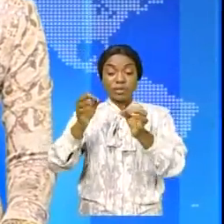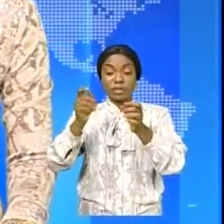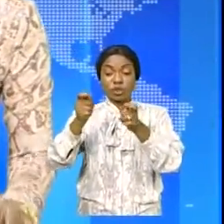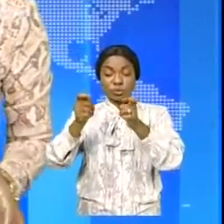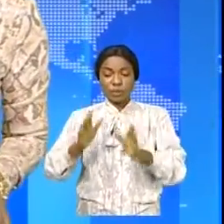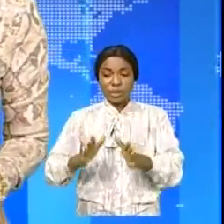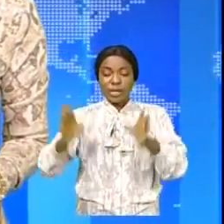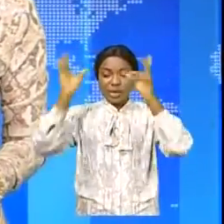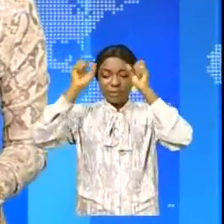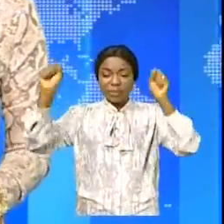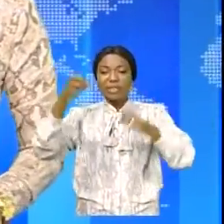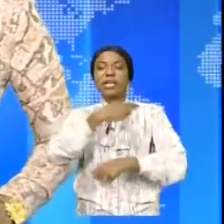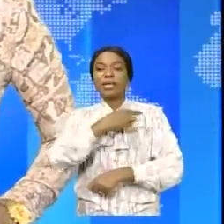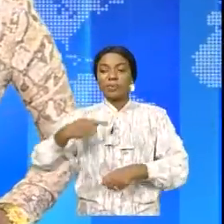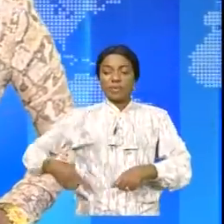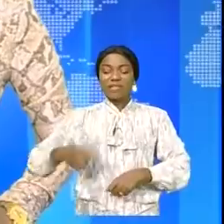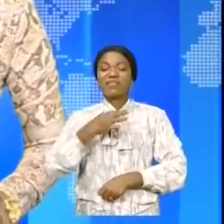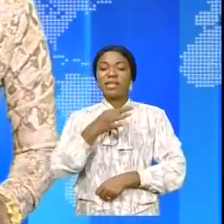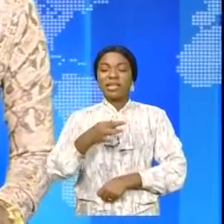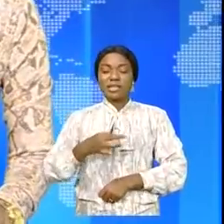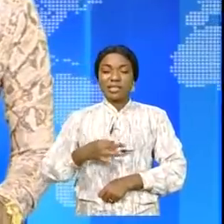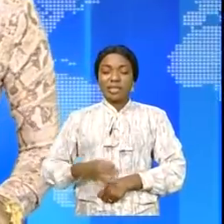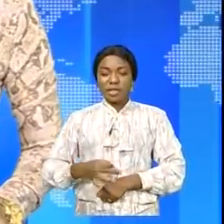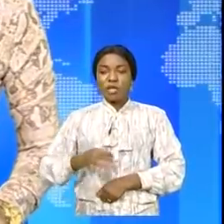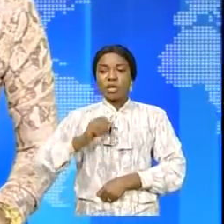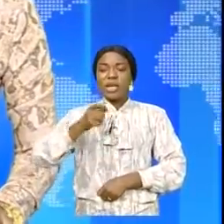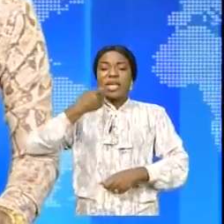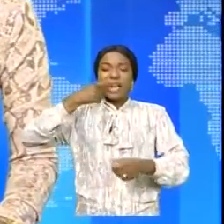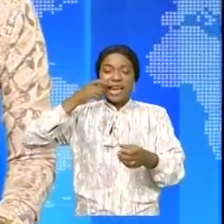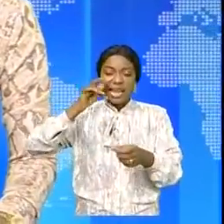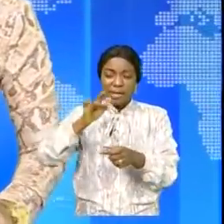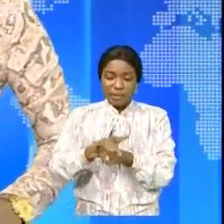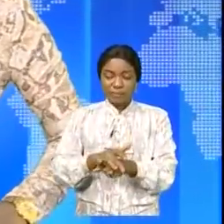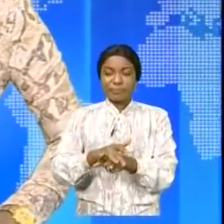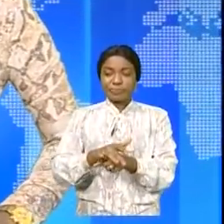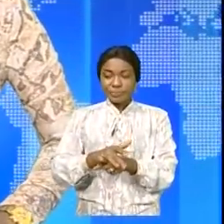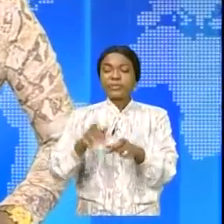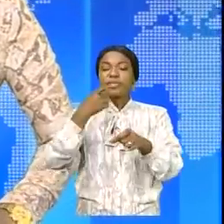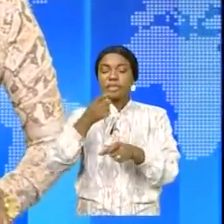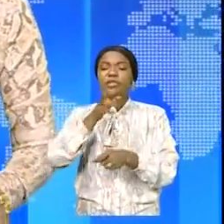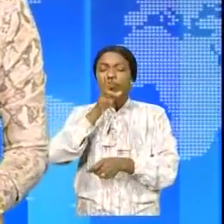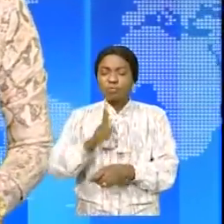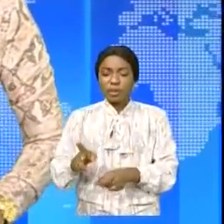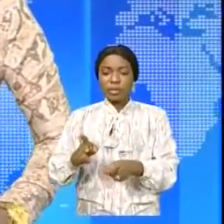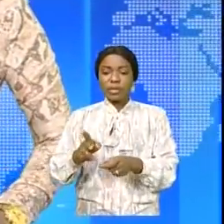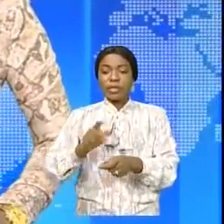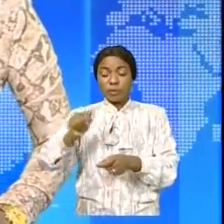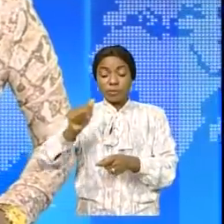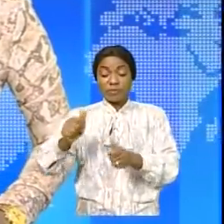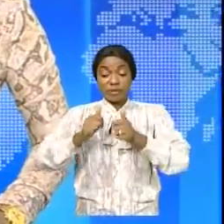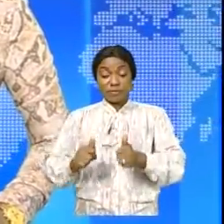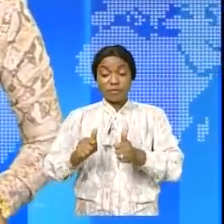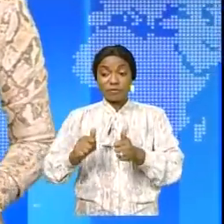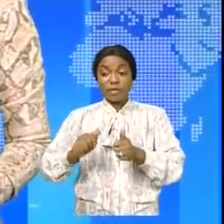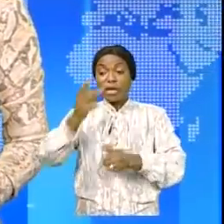de la République, Félix-Antoine Tshisekedi Tshilombo, a tenu sa promesse de s'installer momentanément à Goma pour suivre